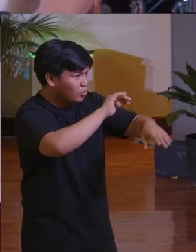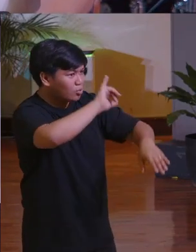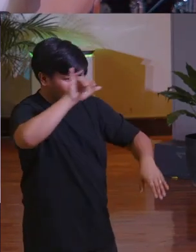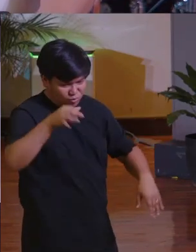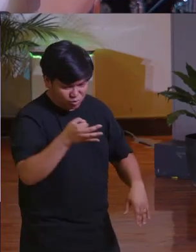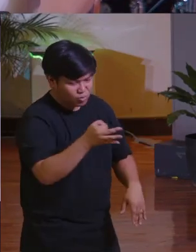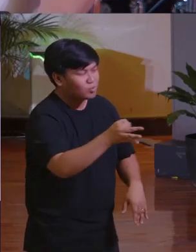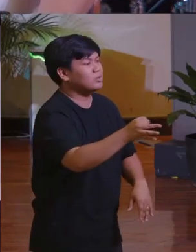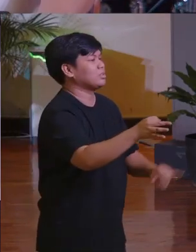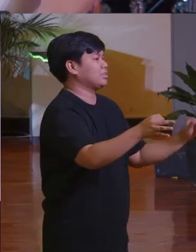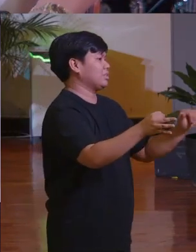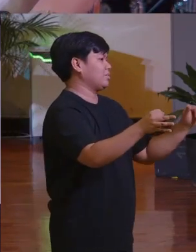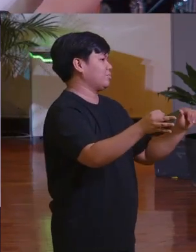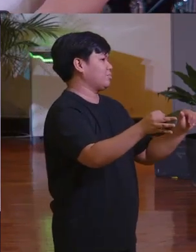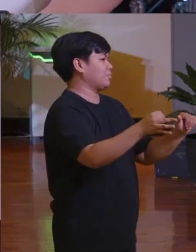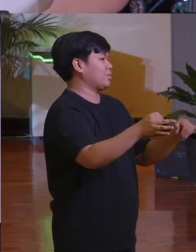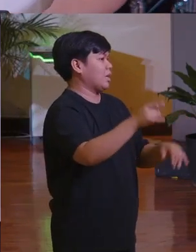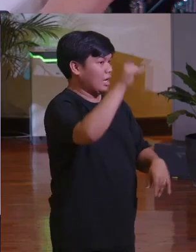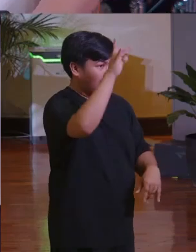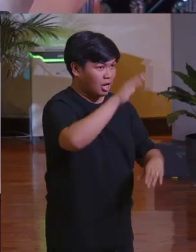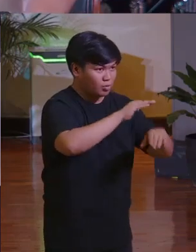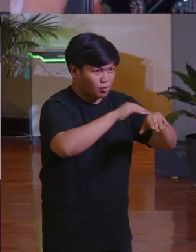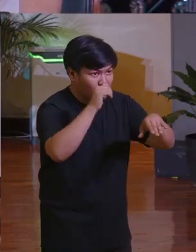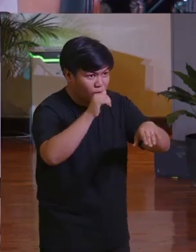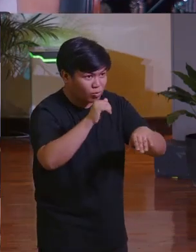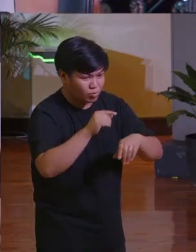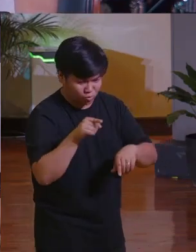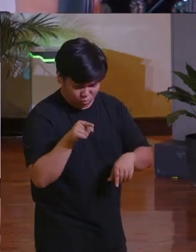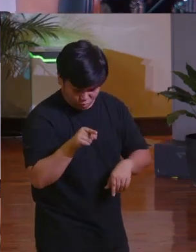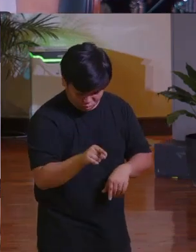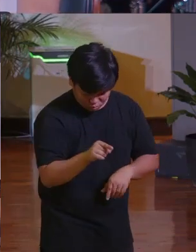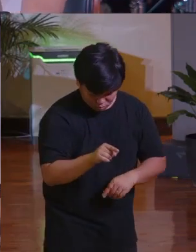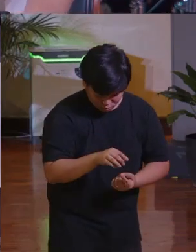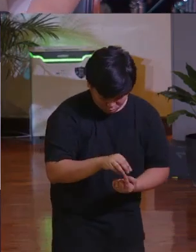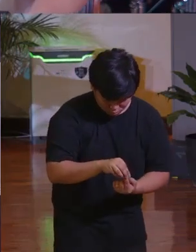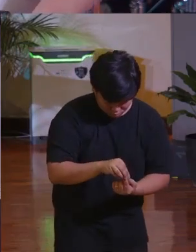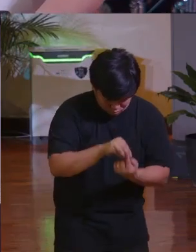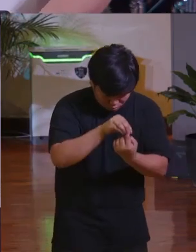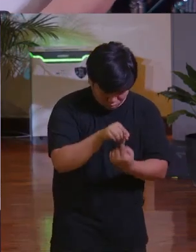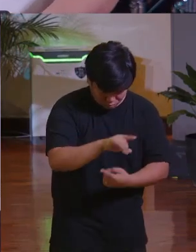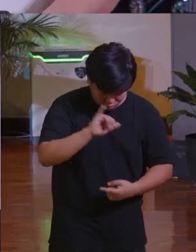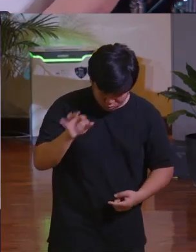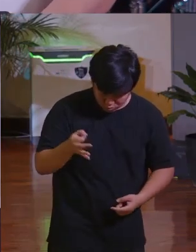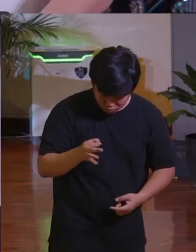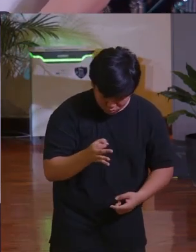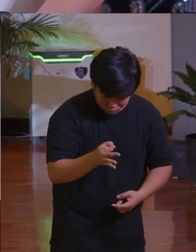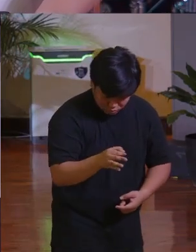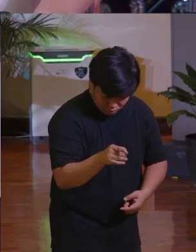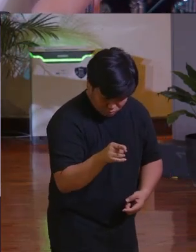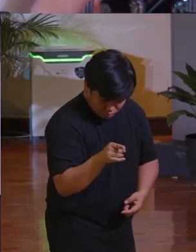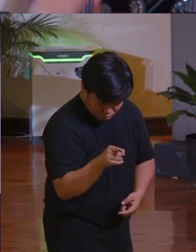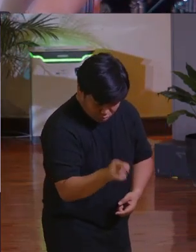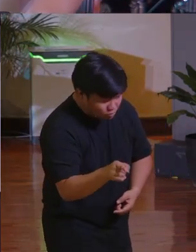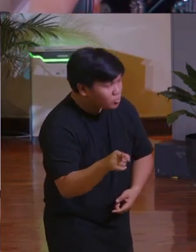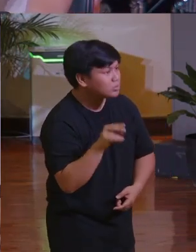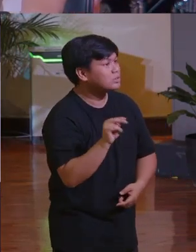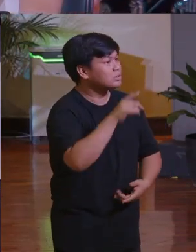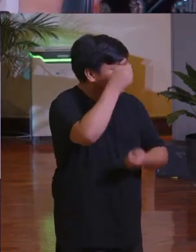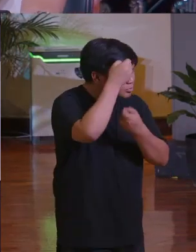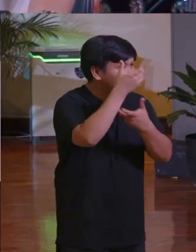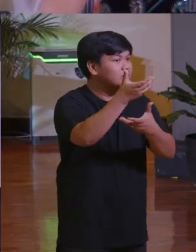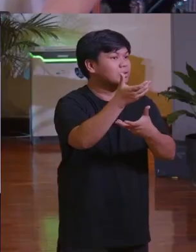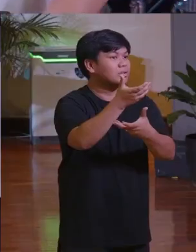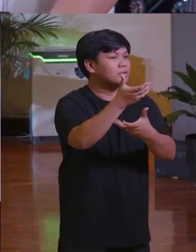Jonah. Ang pagtawag niya ay sa isang specific na propeta. Ang pagtawag niya ay